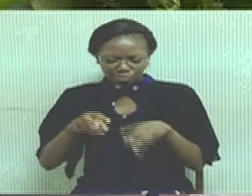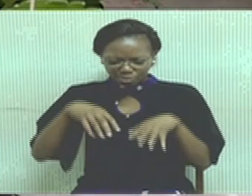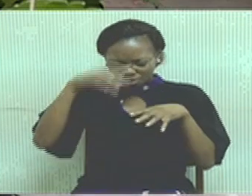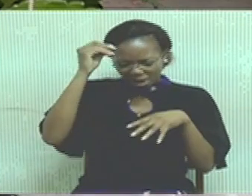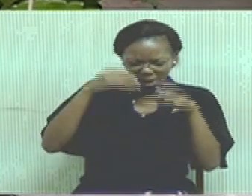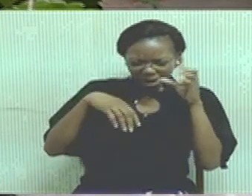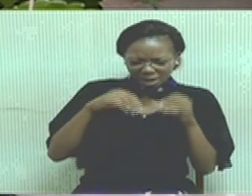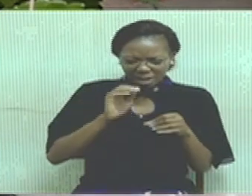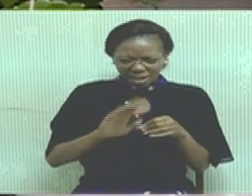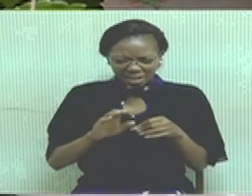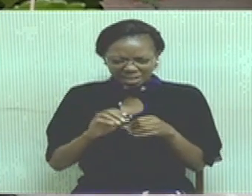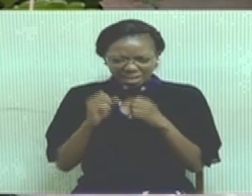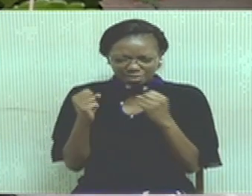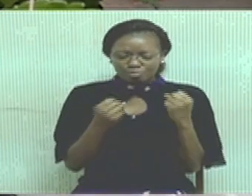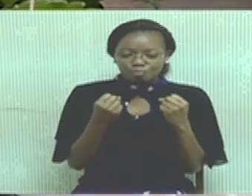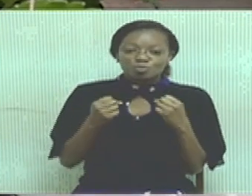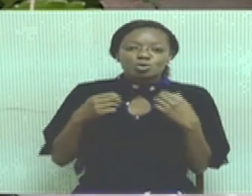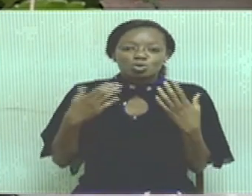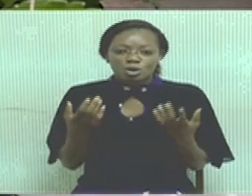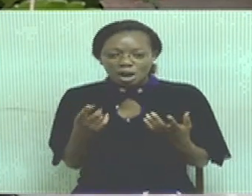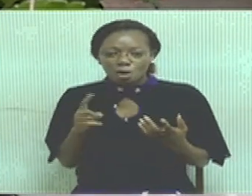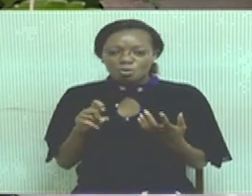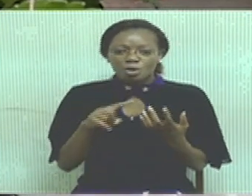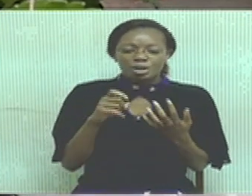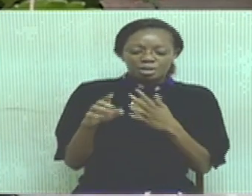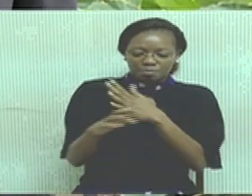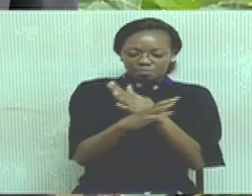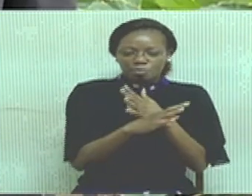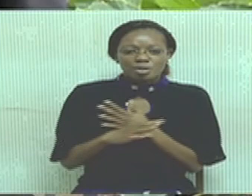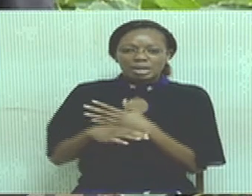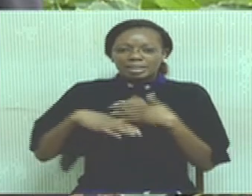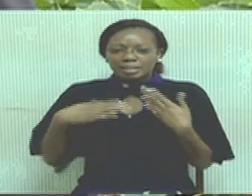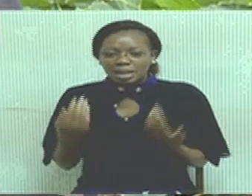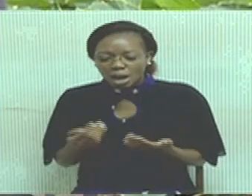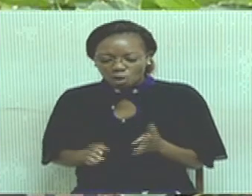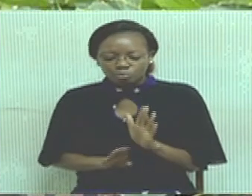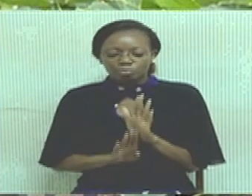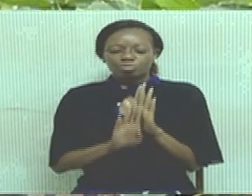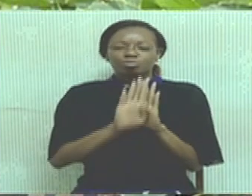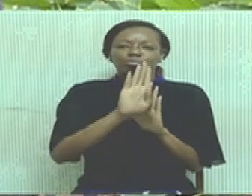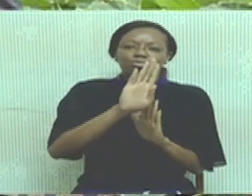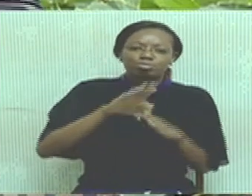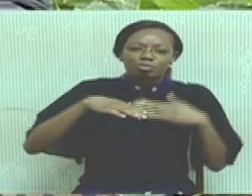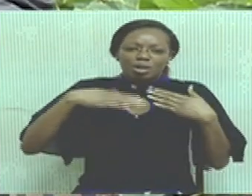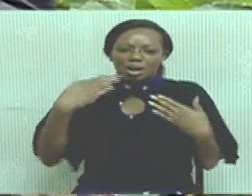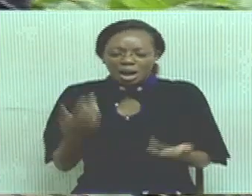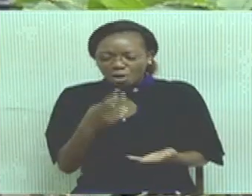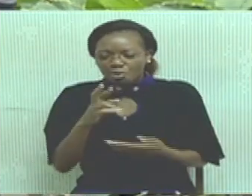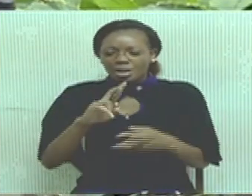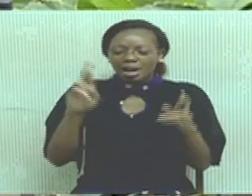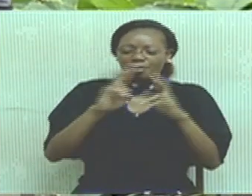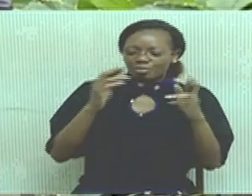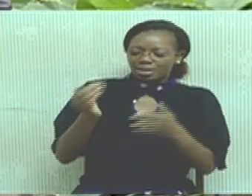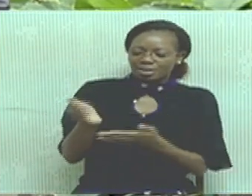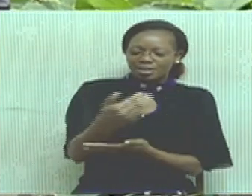upi, mavuno na matunda yake huwa vipi na ubora wake. Ukitoa miche zako kwenye nursery,